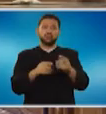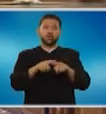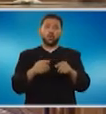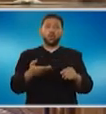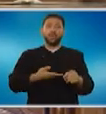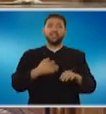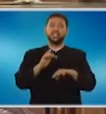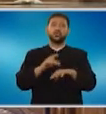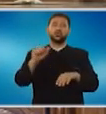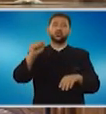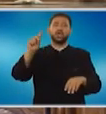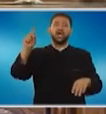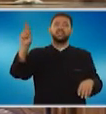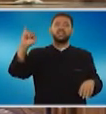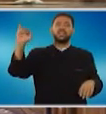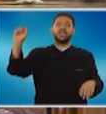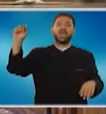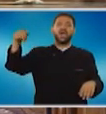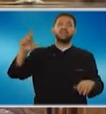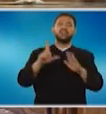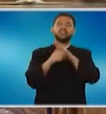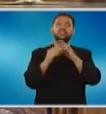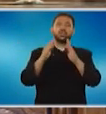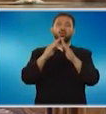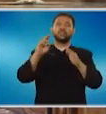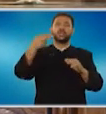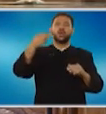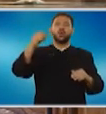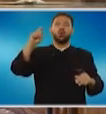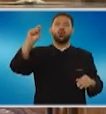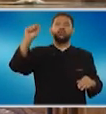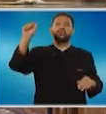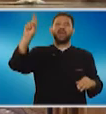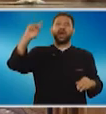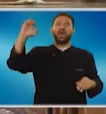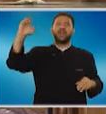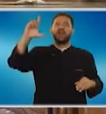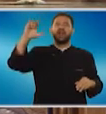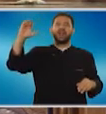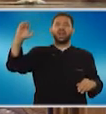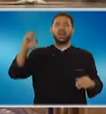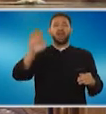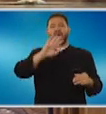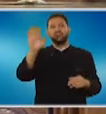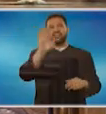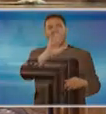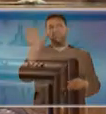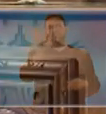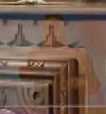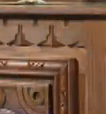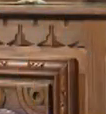Dr. Adrian Cazacu de la Biserica Sfinții Arhanghel Mihail și Gavril Hotarele, Episcopia